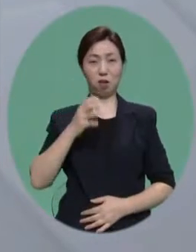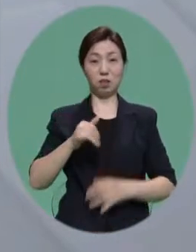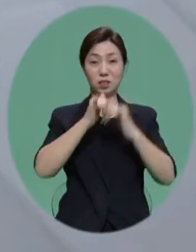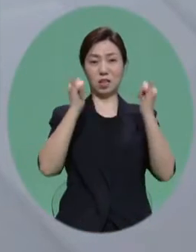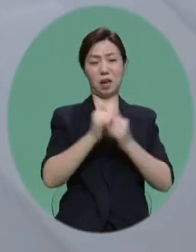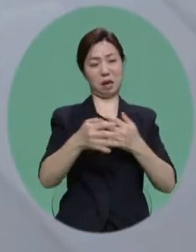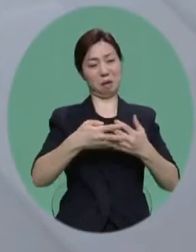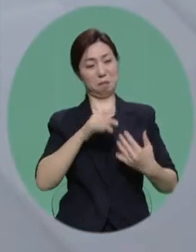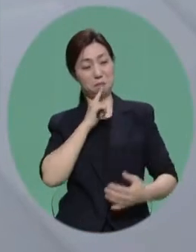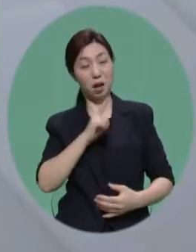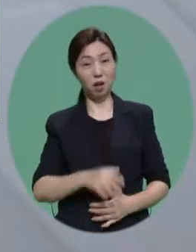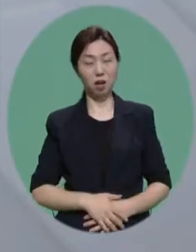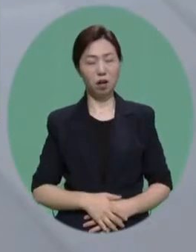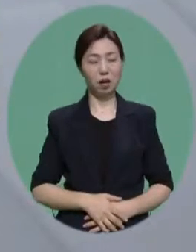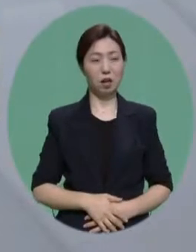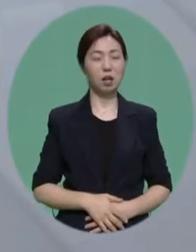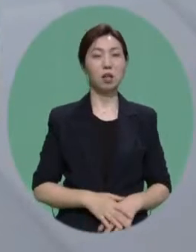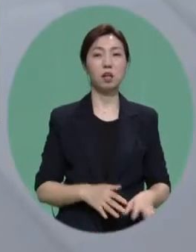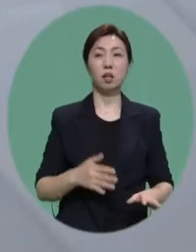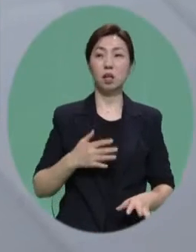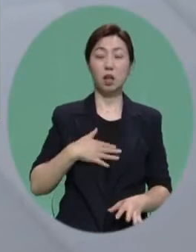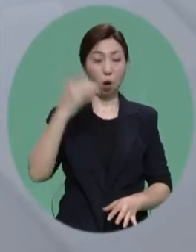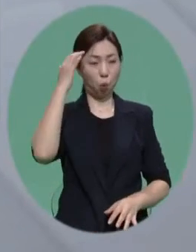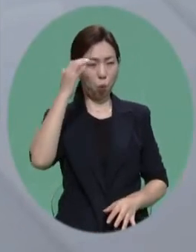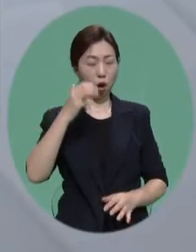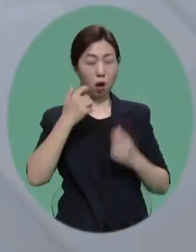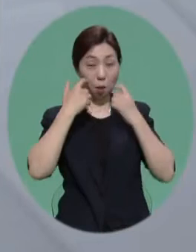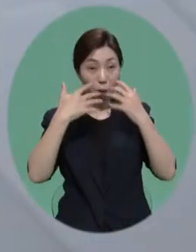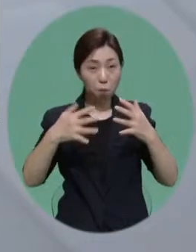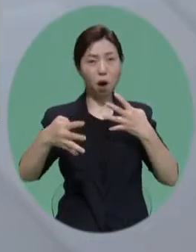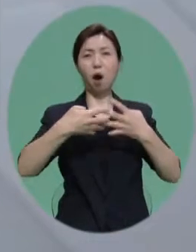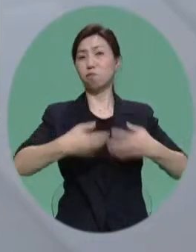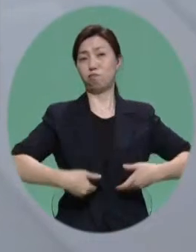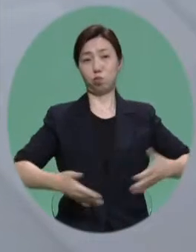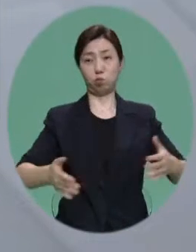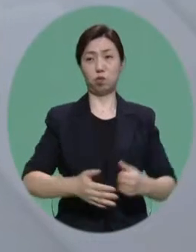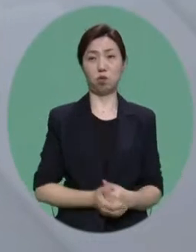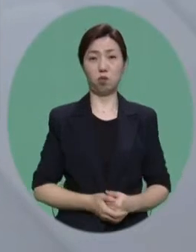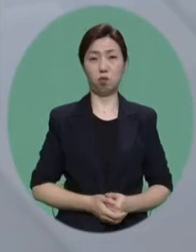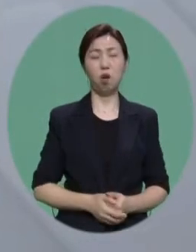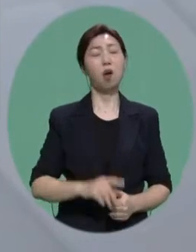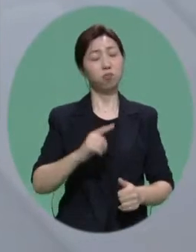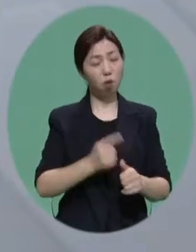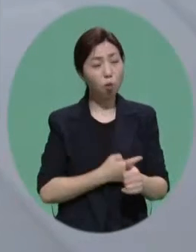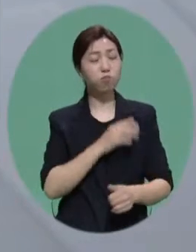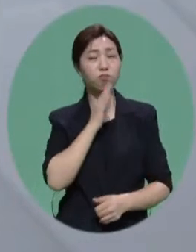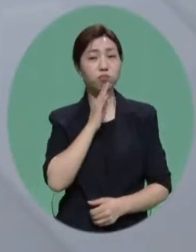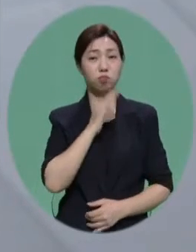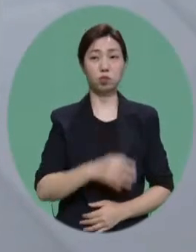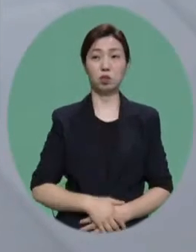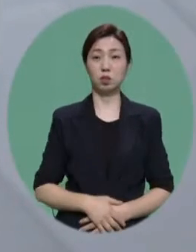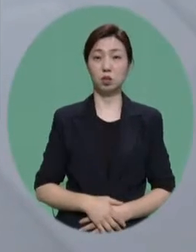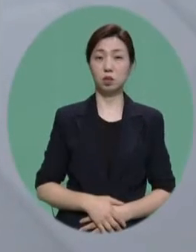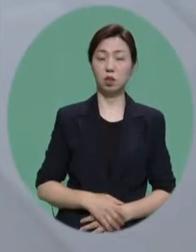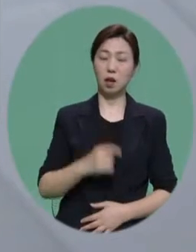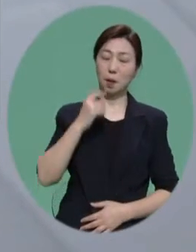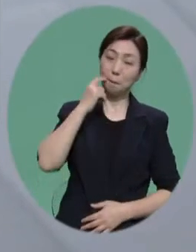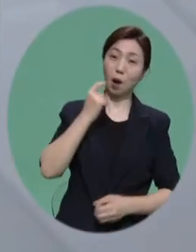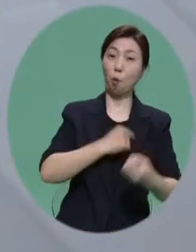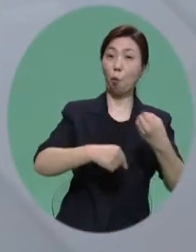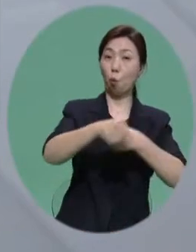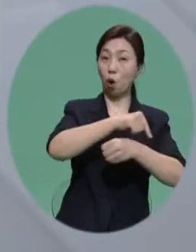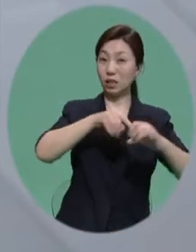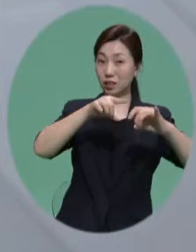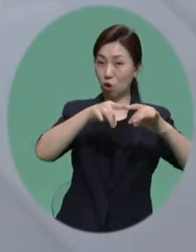곤란하니까 사회도 면허가 이제 제가 마신 명백하며 는 합의가 필요 시 옹기의 황영희 예로 치료하세요 그럼 원전 문제라든지